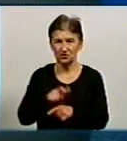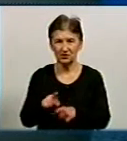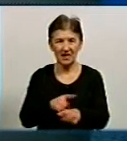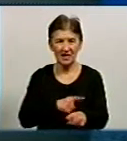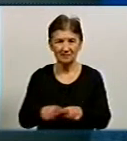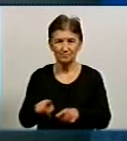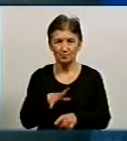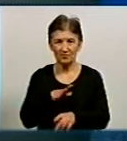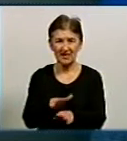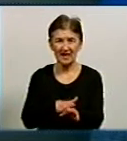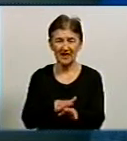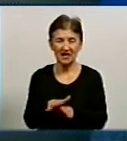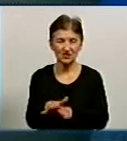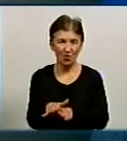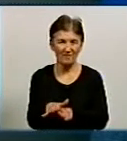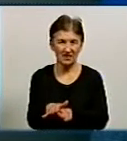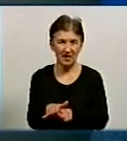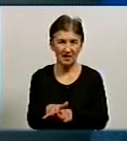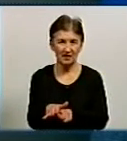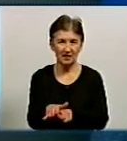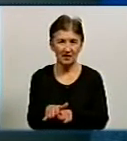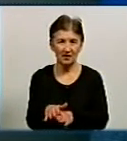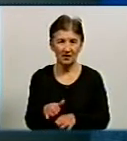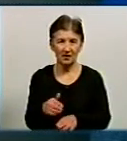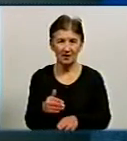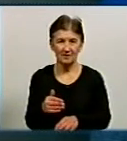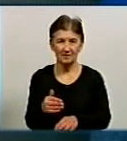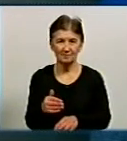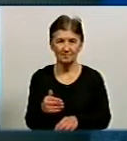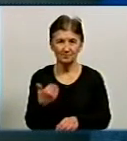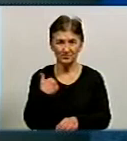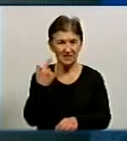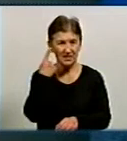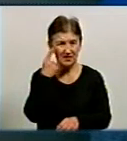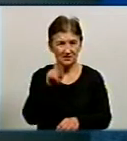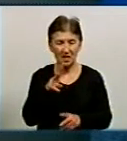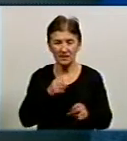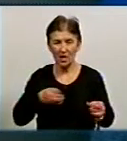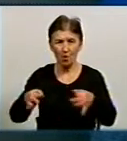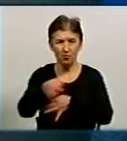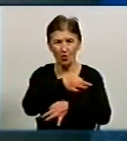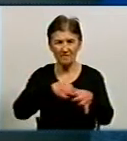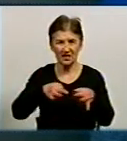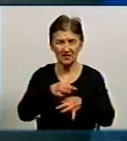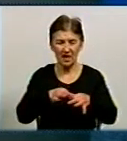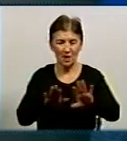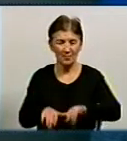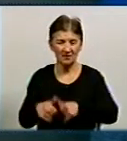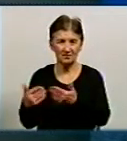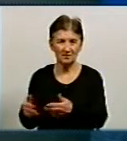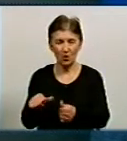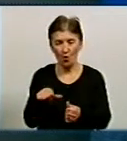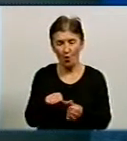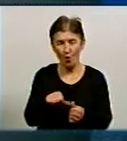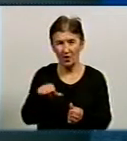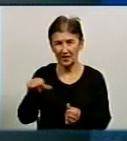була зреалізована, дуже швидко. Андрію, там, я знаю, що на обговоренні пропонували виділити в окрему тему ось ці